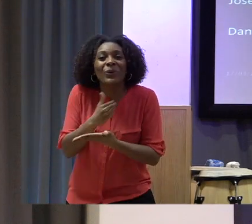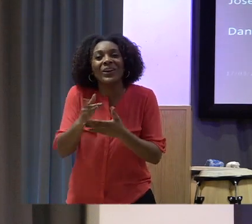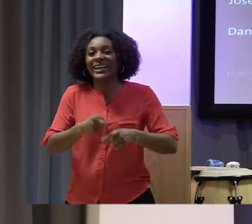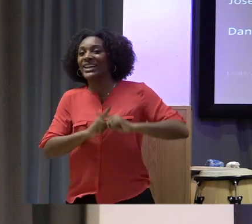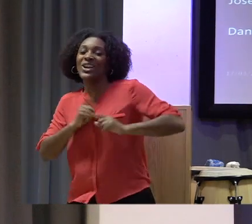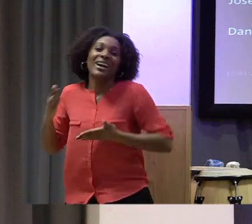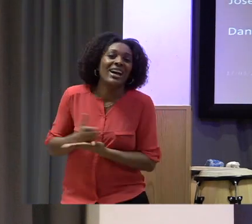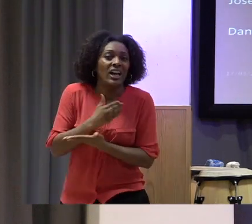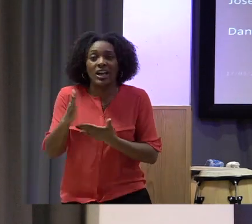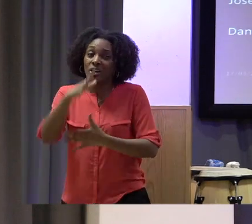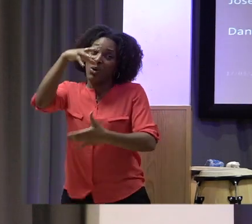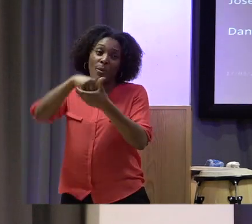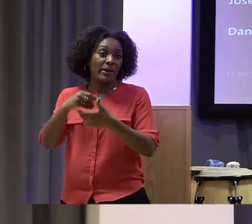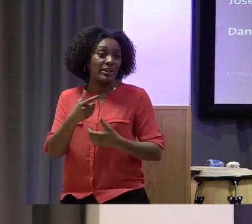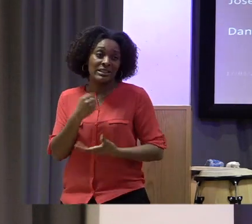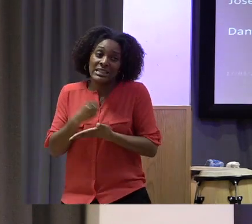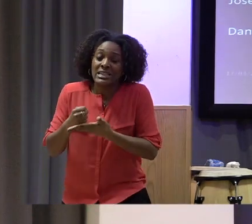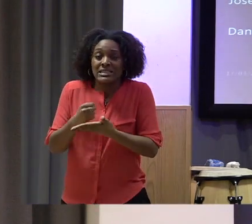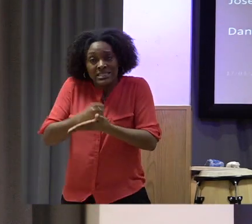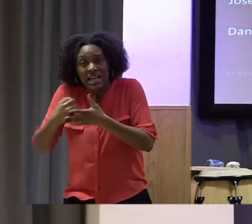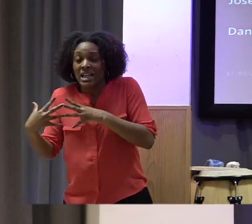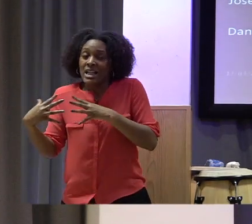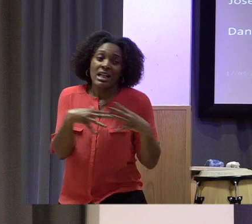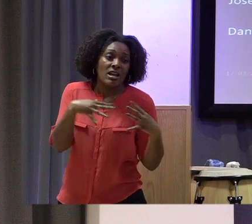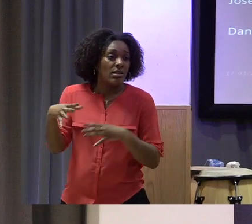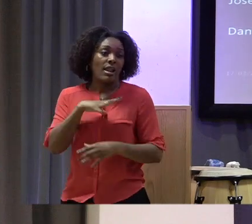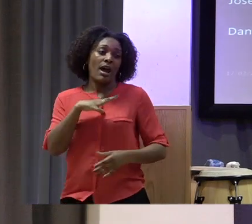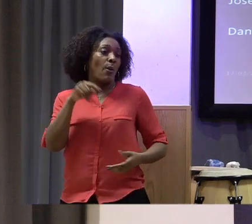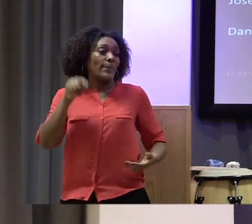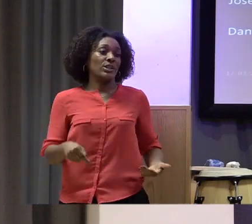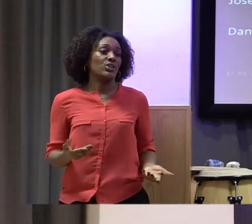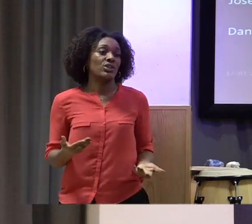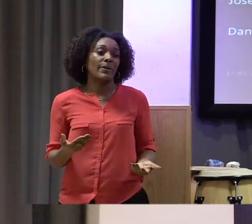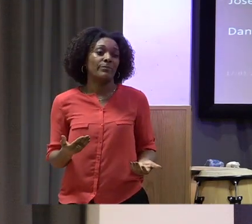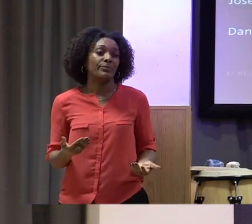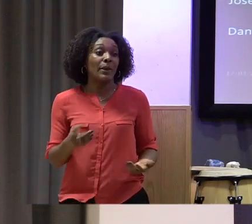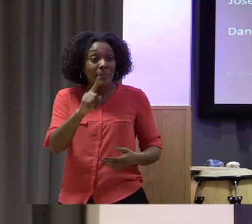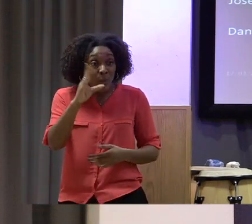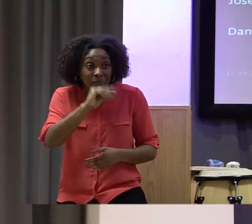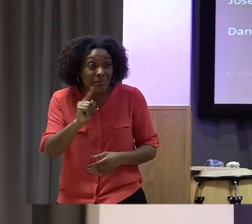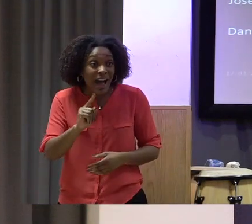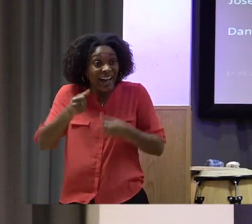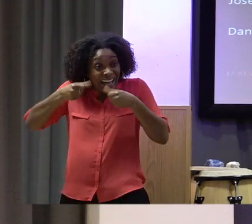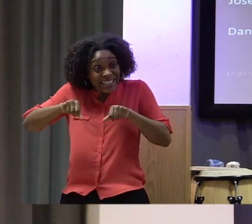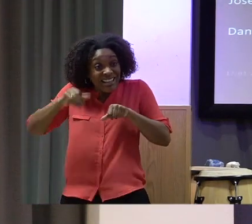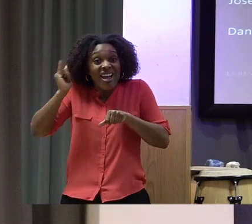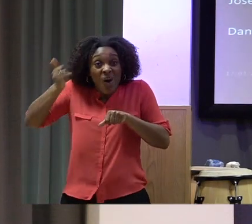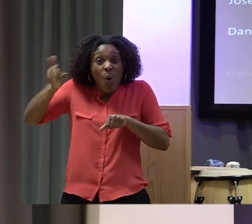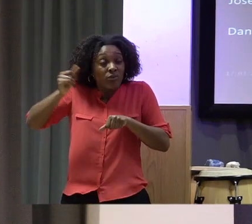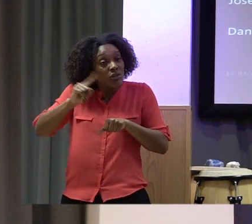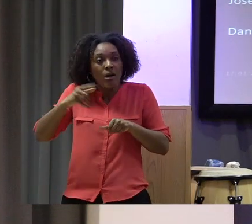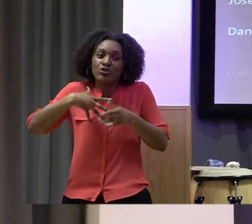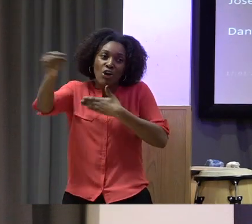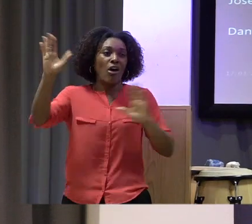Mais ce qui est important, et je dirais que c'est la deuxième partie de ce message, c'est qu'on n'y reste pas. On en